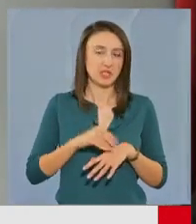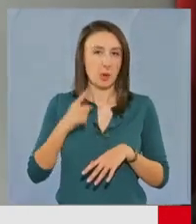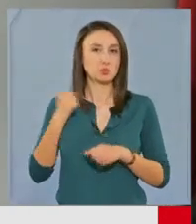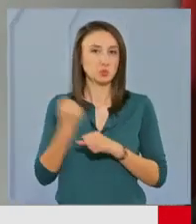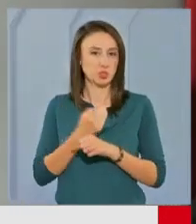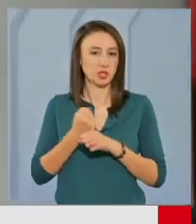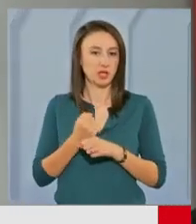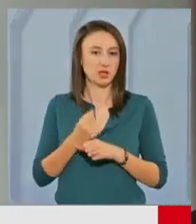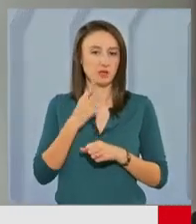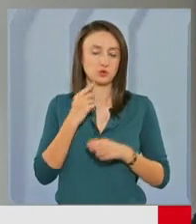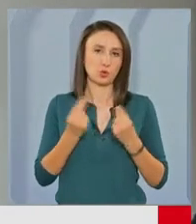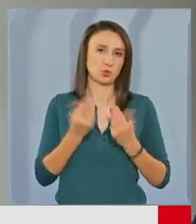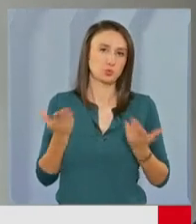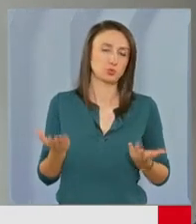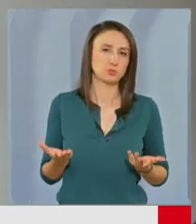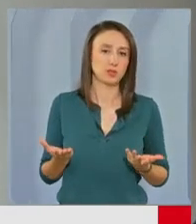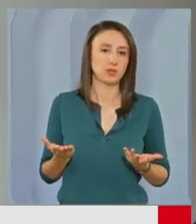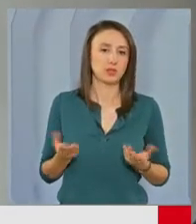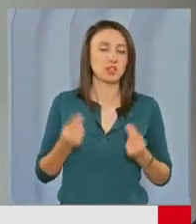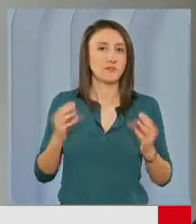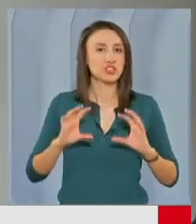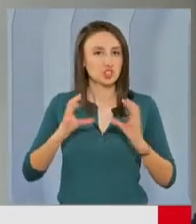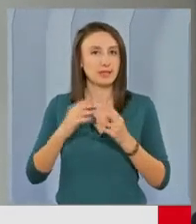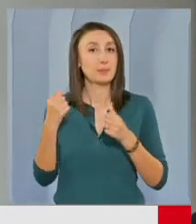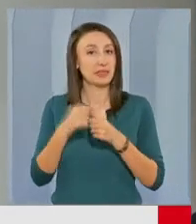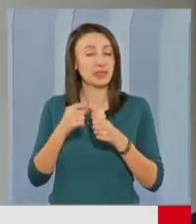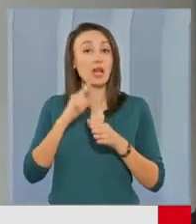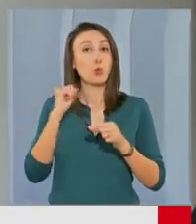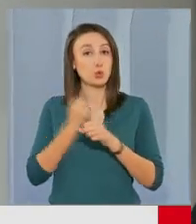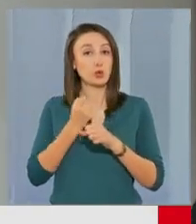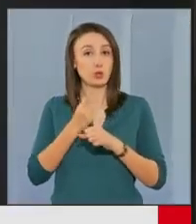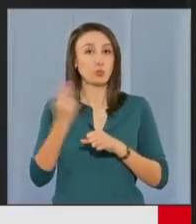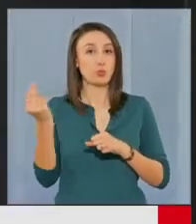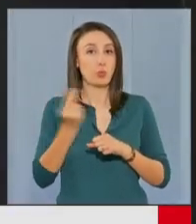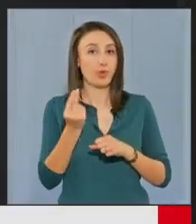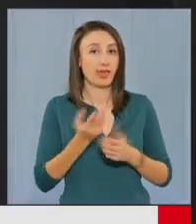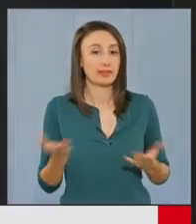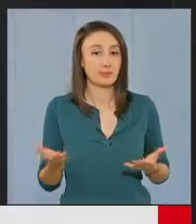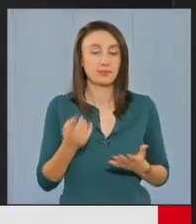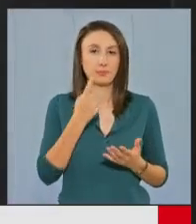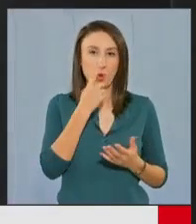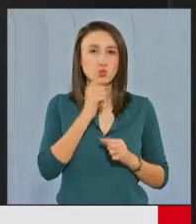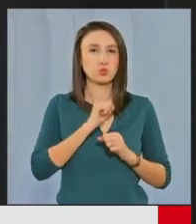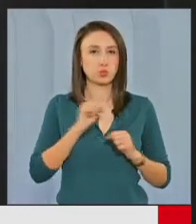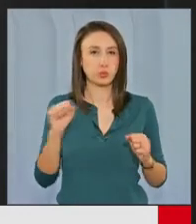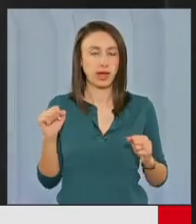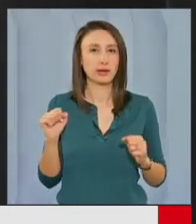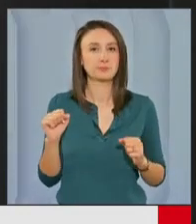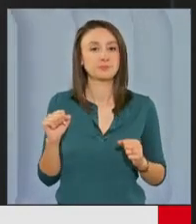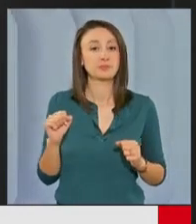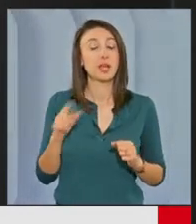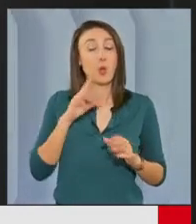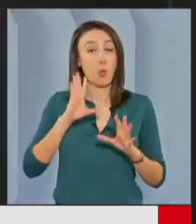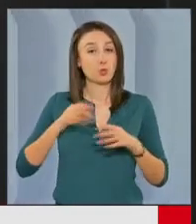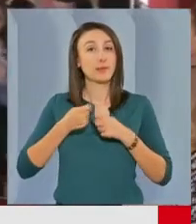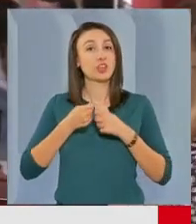mai degrabă a fost așa ca un fel de cerc de prieteni care au lucrat la un proiect. Însă mirosul puterii îi corupe pe toți, așa